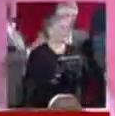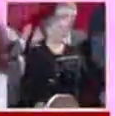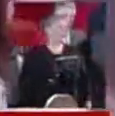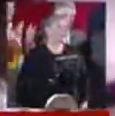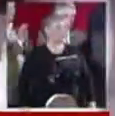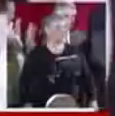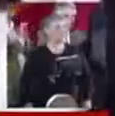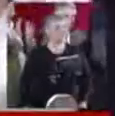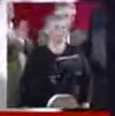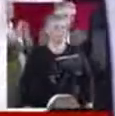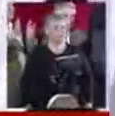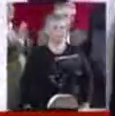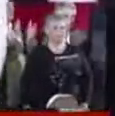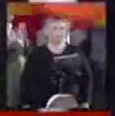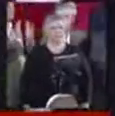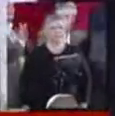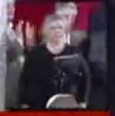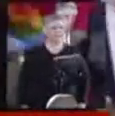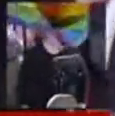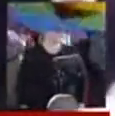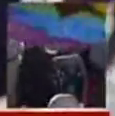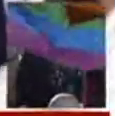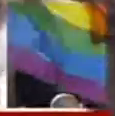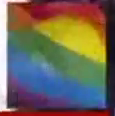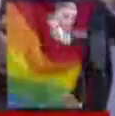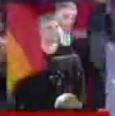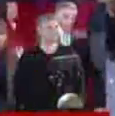αγώνες και στην αριστερά η ραλλία η χριστίδου